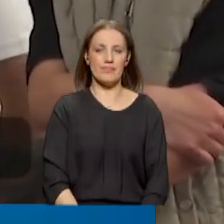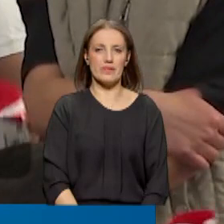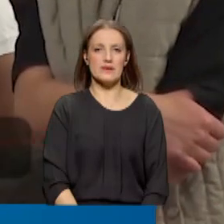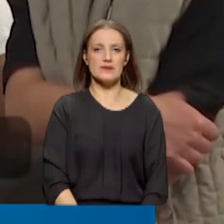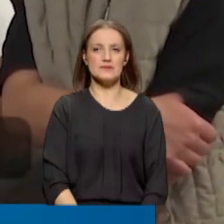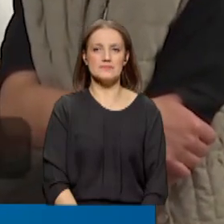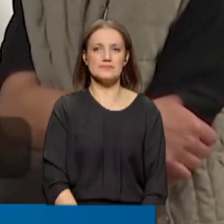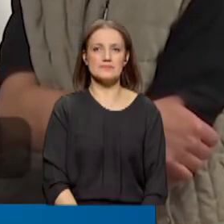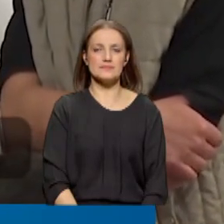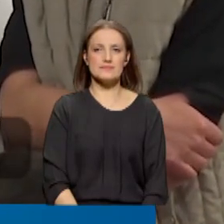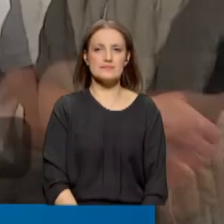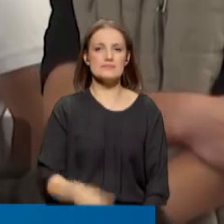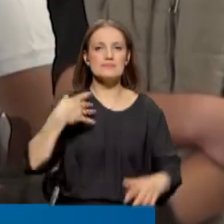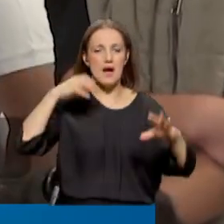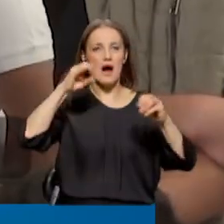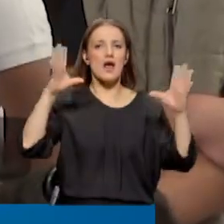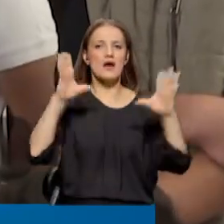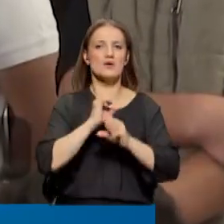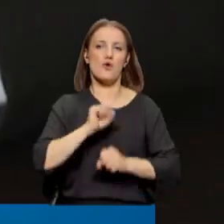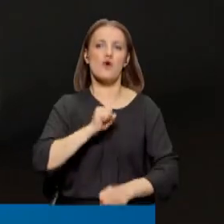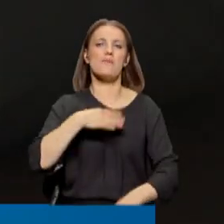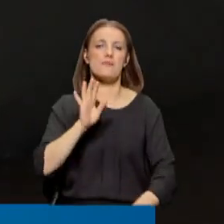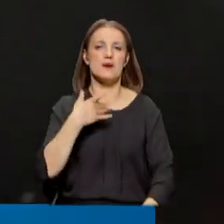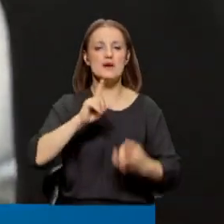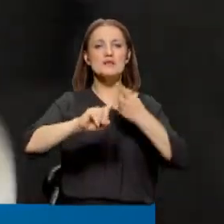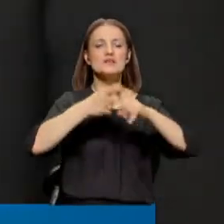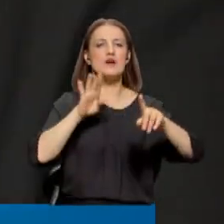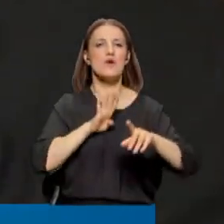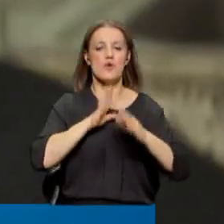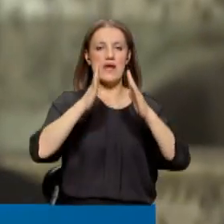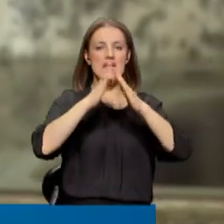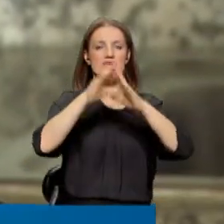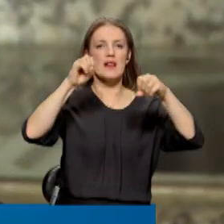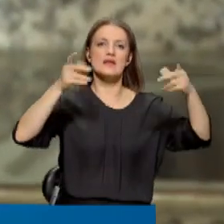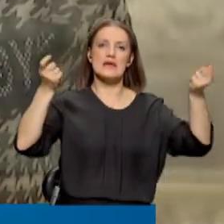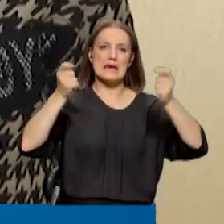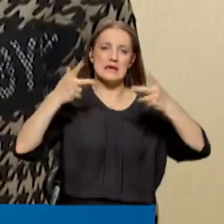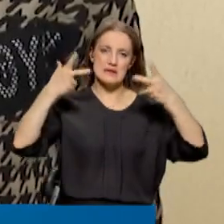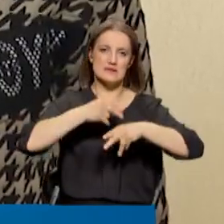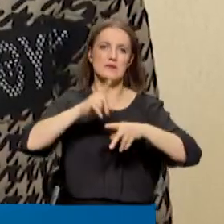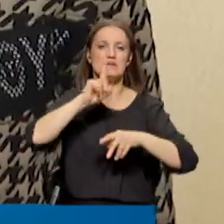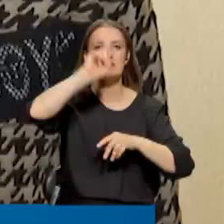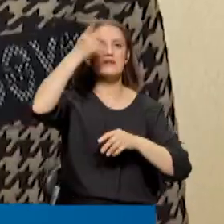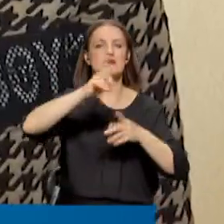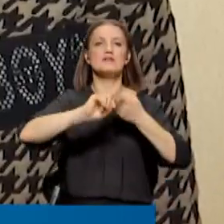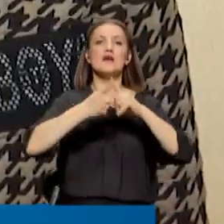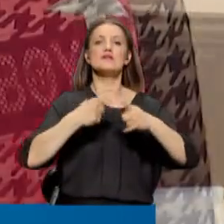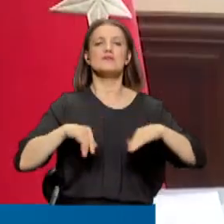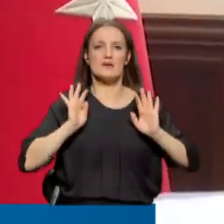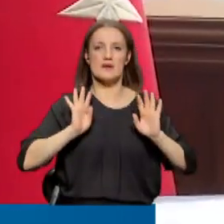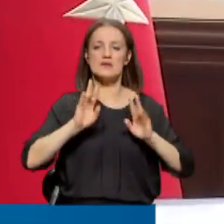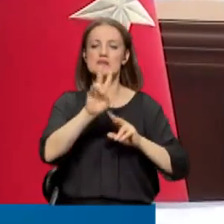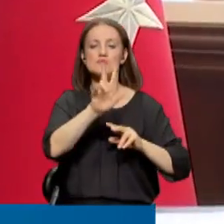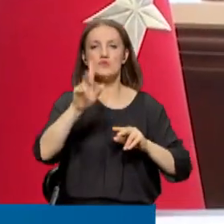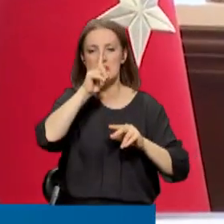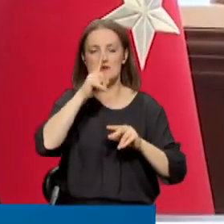Ben mi? Karanlıktan korkma. Ondan endişe etme. Kılıçdaroğlu'nun evinin elektriklerinin kesilmesi sadece siyasetin değil,